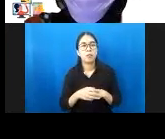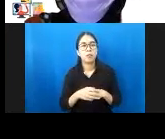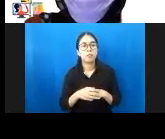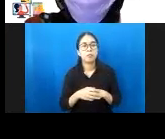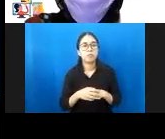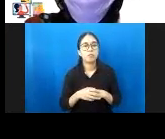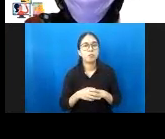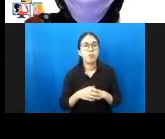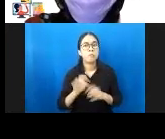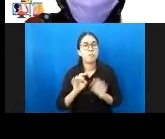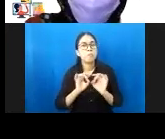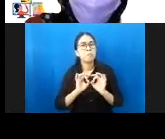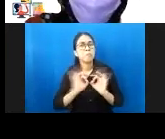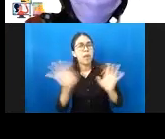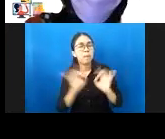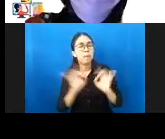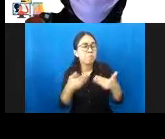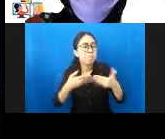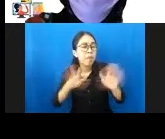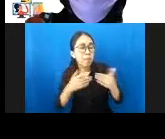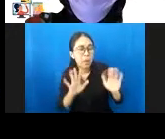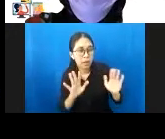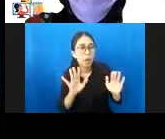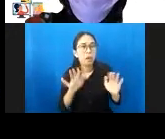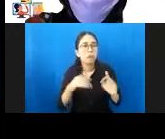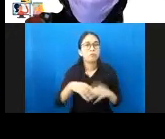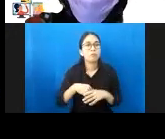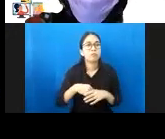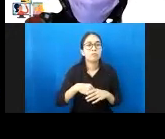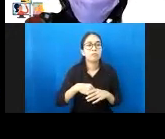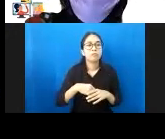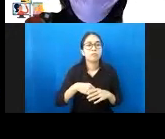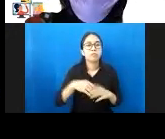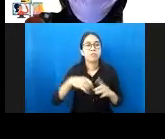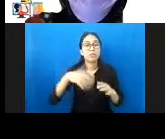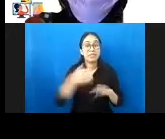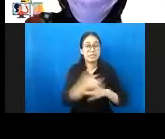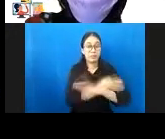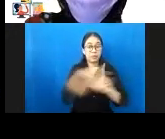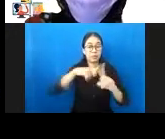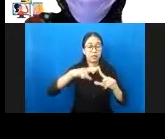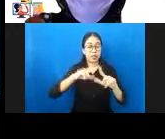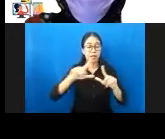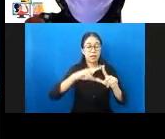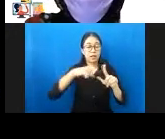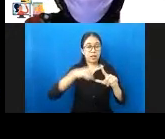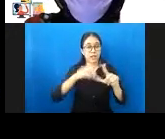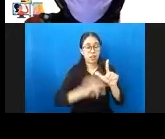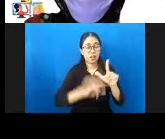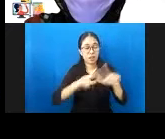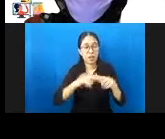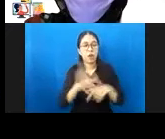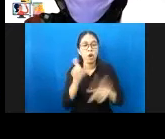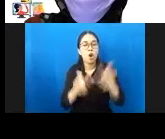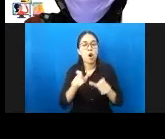yang dirasakan oleh Kabupaten Bandung, di mana sebelum kalakarya, tenaga kesehatan yang mendapatkan